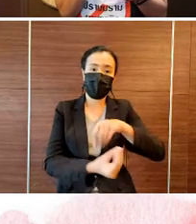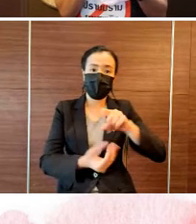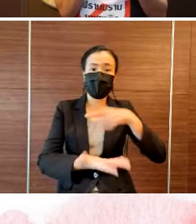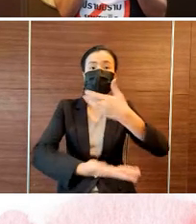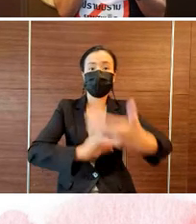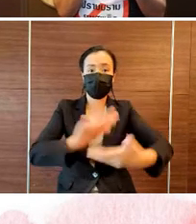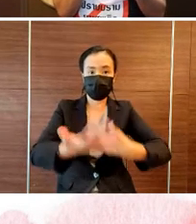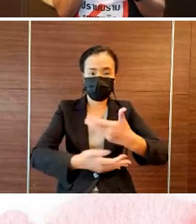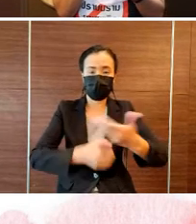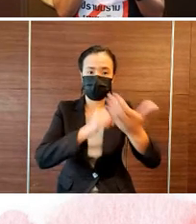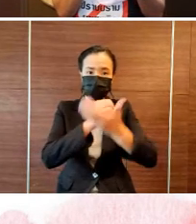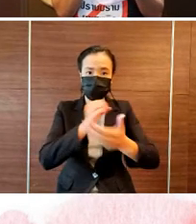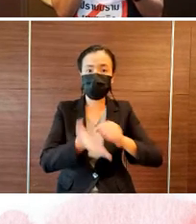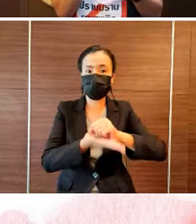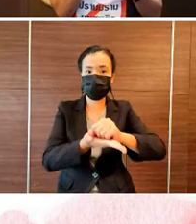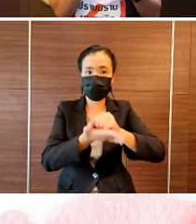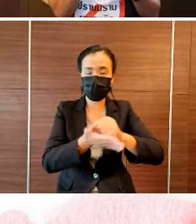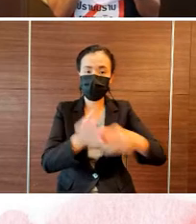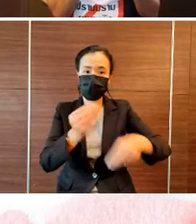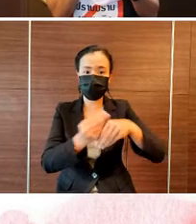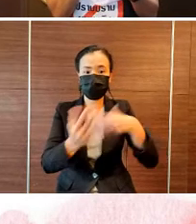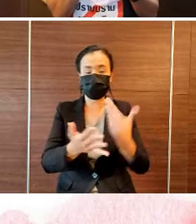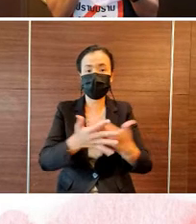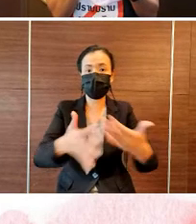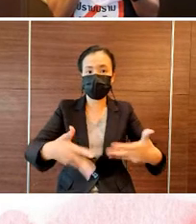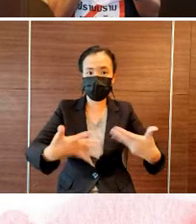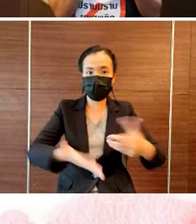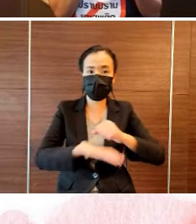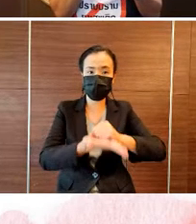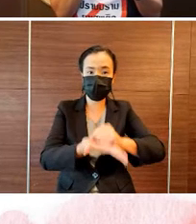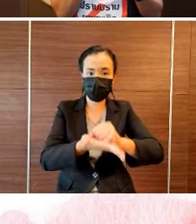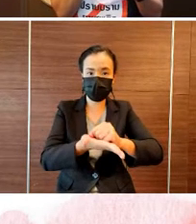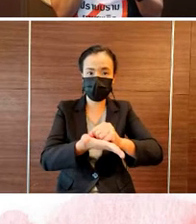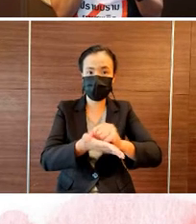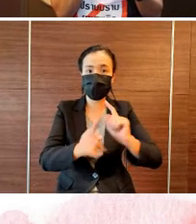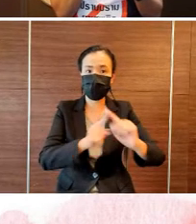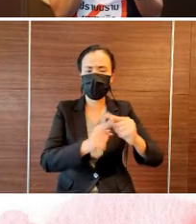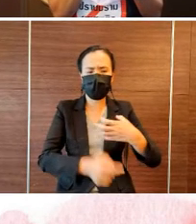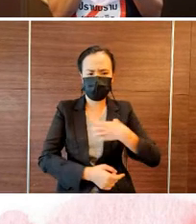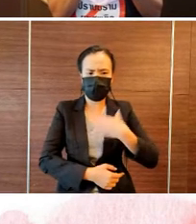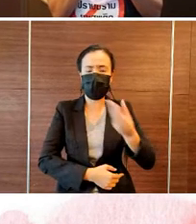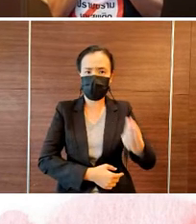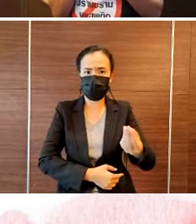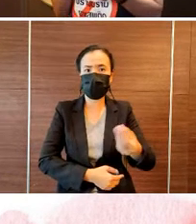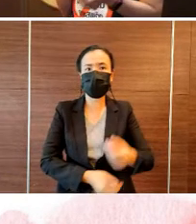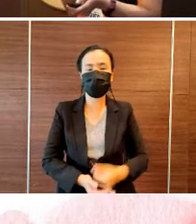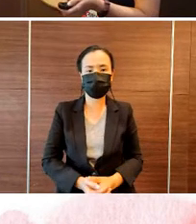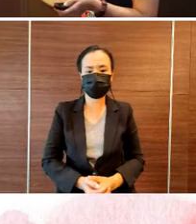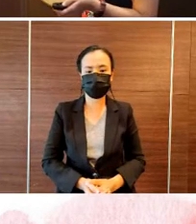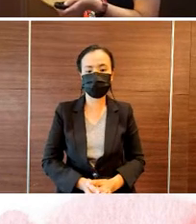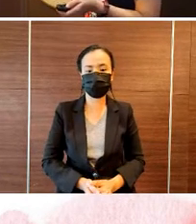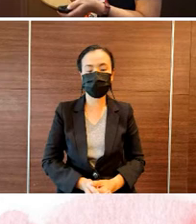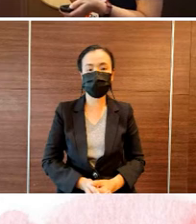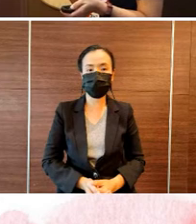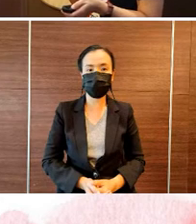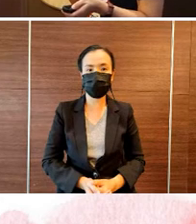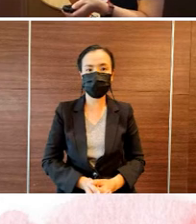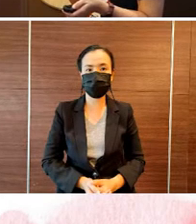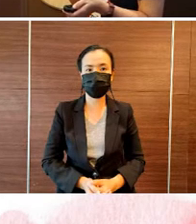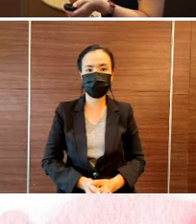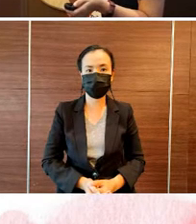นขายยาและให้บริการเคมเซ็กเสริมเพื่อเพิ่มรายได้หรือพนักงานบริการใช้เพราะว่าลูกค้าต้องการให้ใช้2สไล